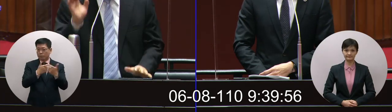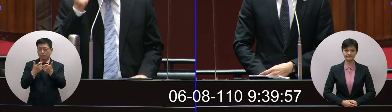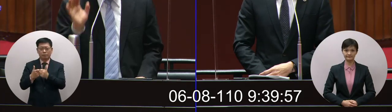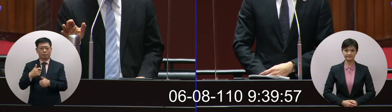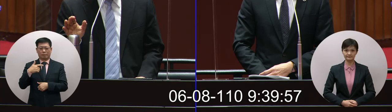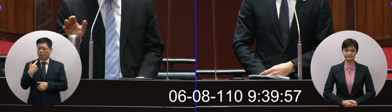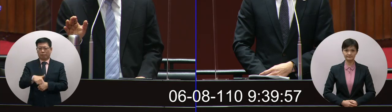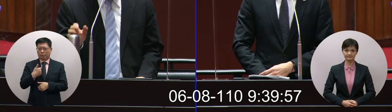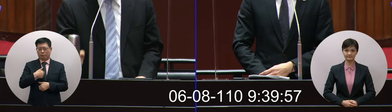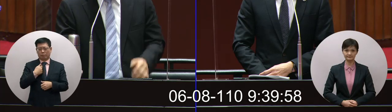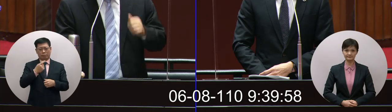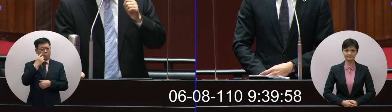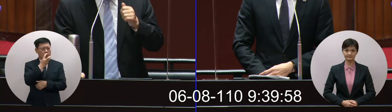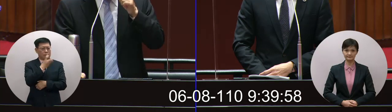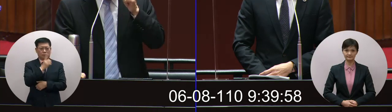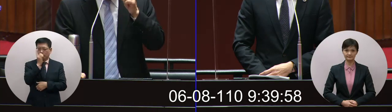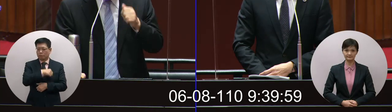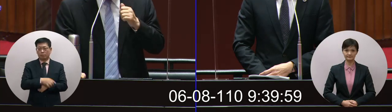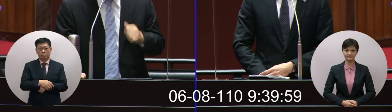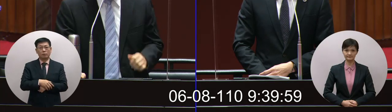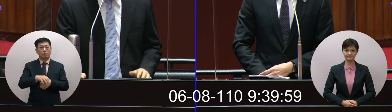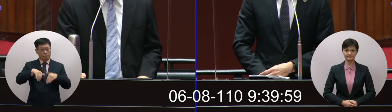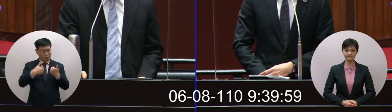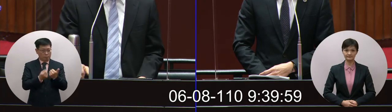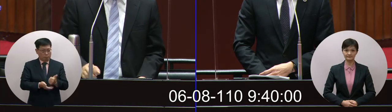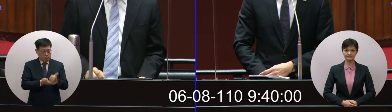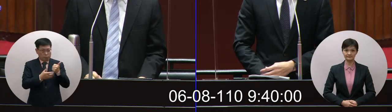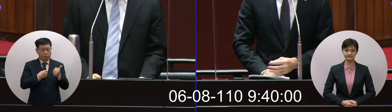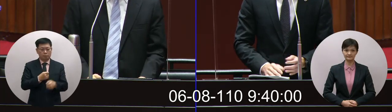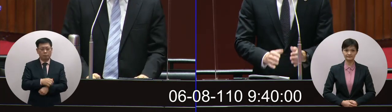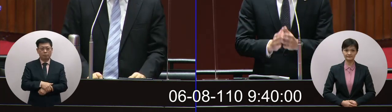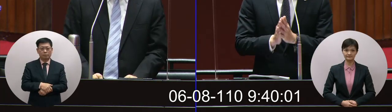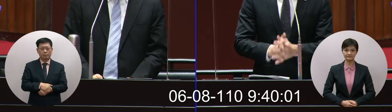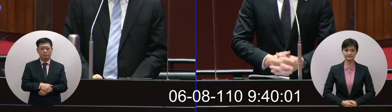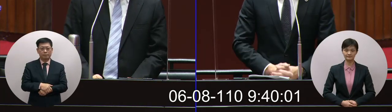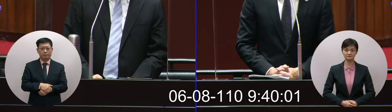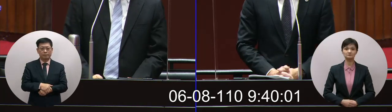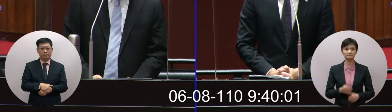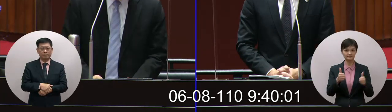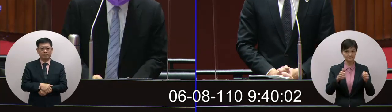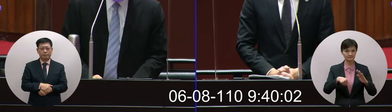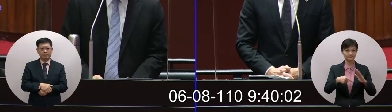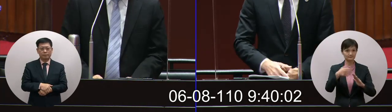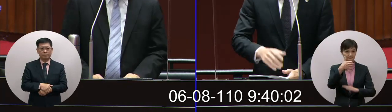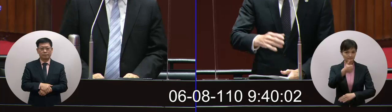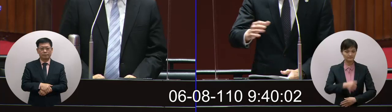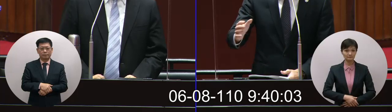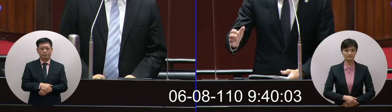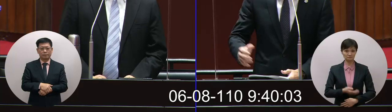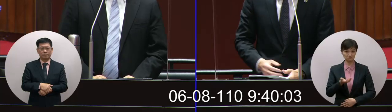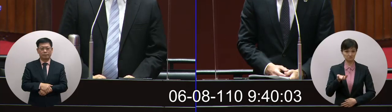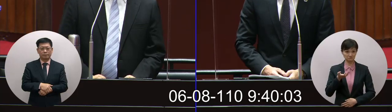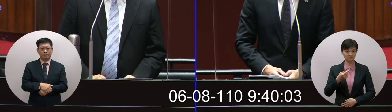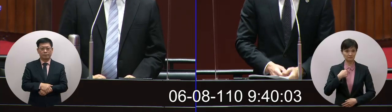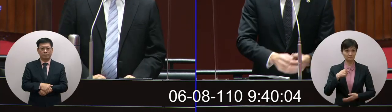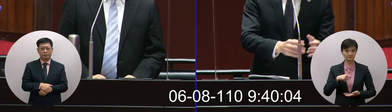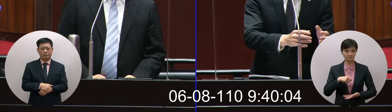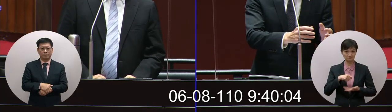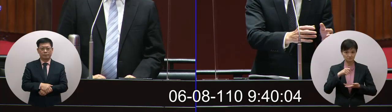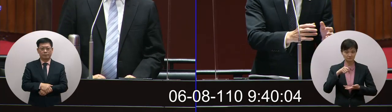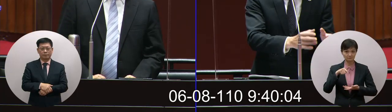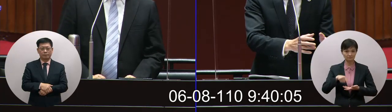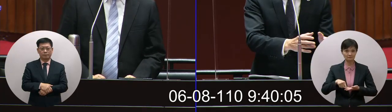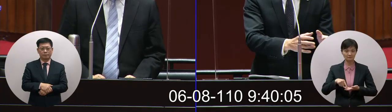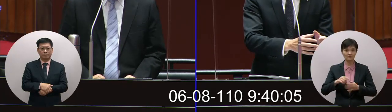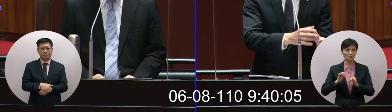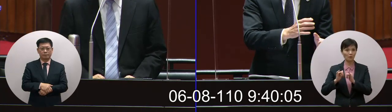是歧視，反倒是重視。是， 所以講感謝院長啦吼。尤其頭拄仔咱講到遮的一寡